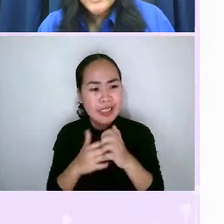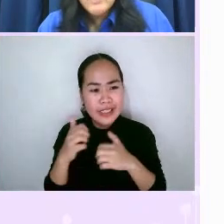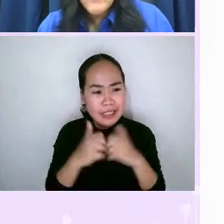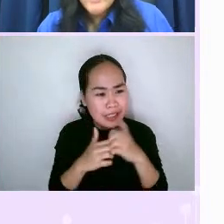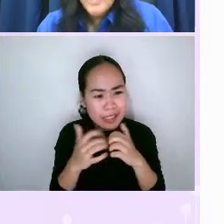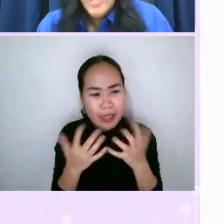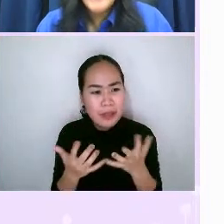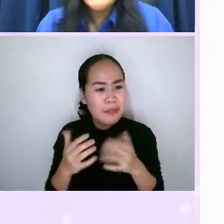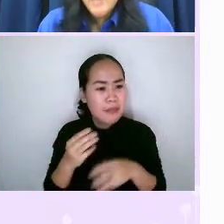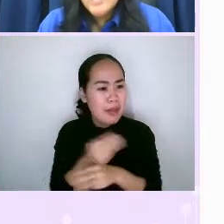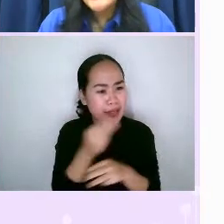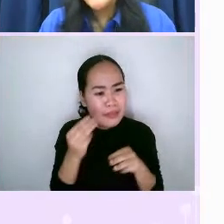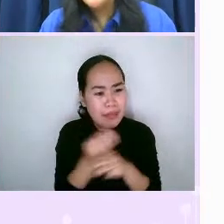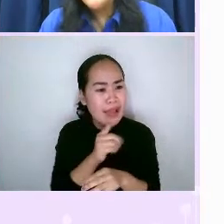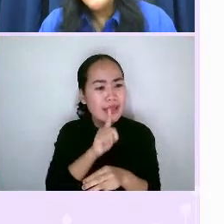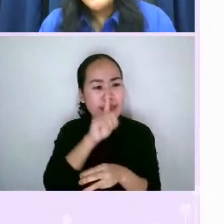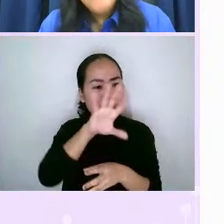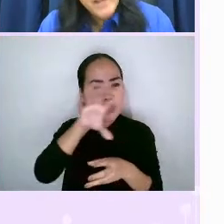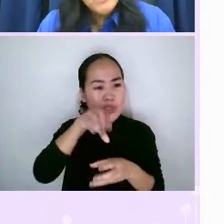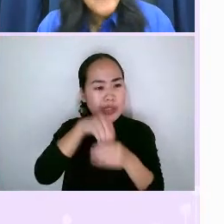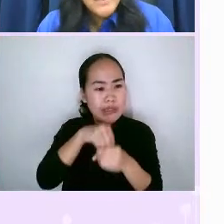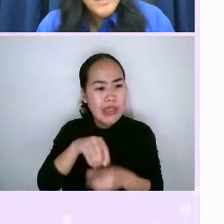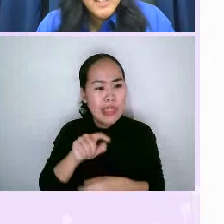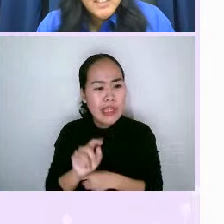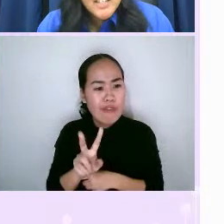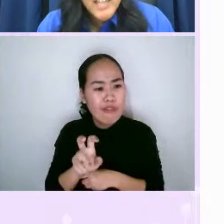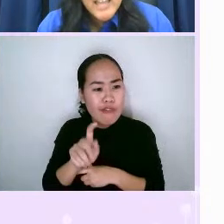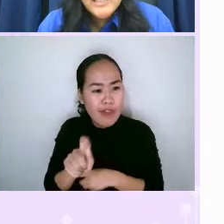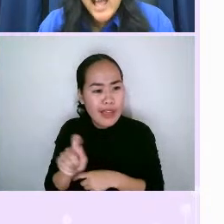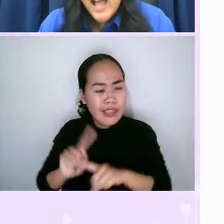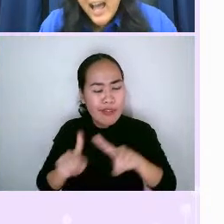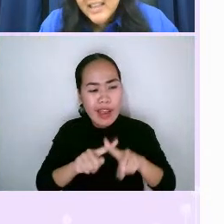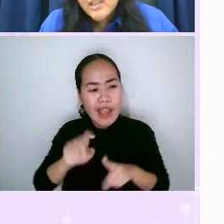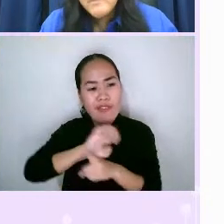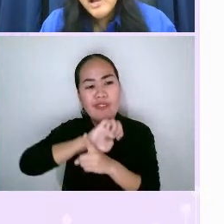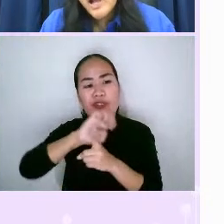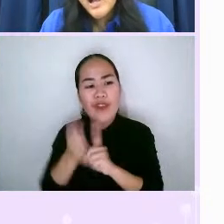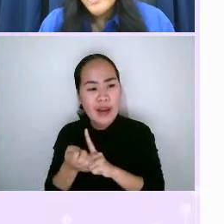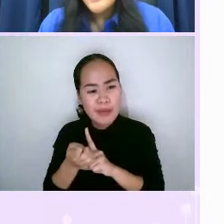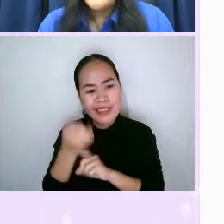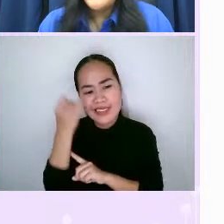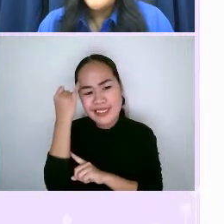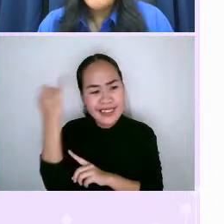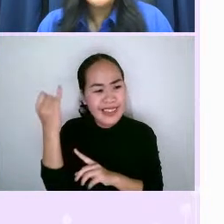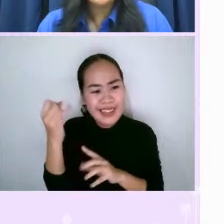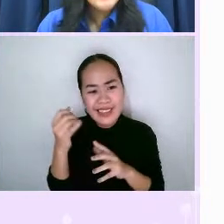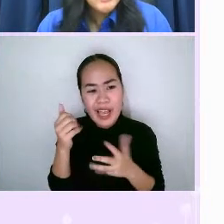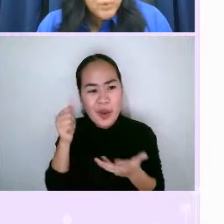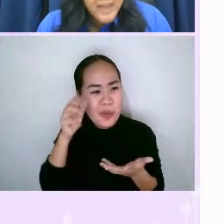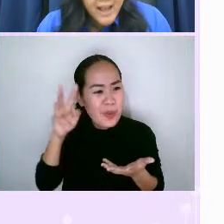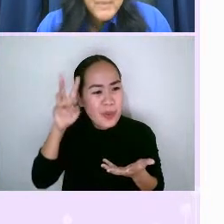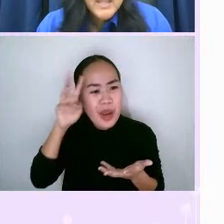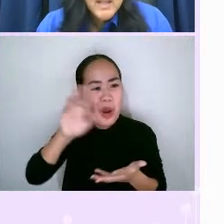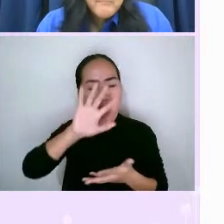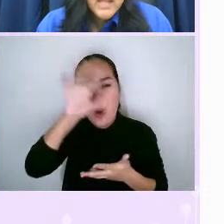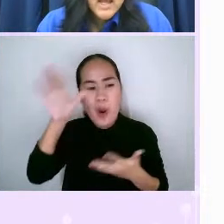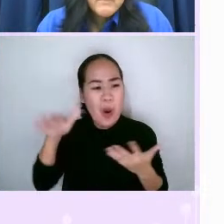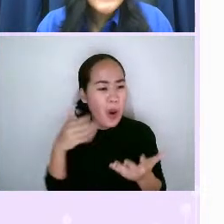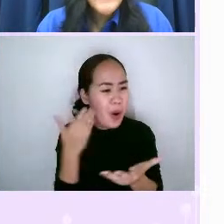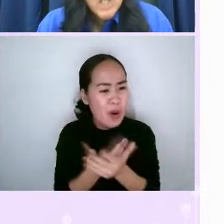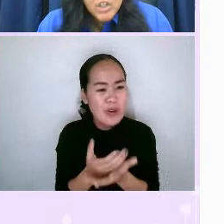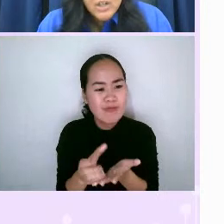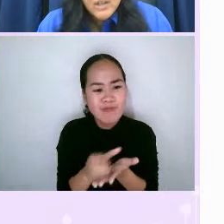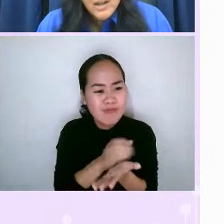napapaloob sa TVET hanggang sa environmental literacy at lahat ng mga courses po namin